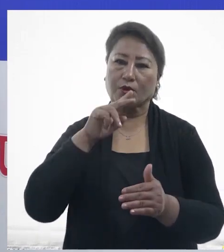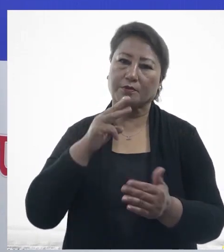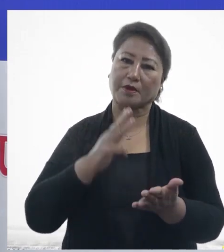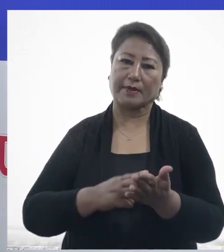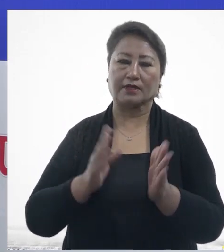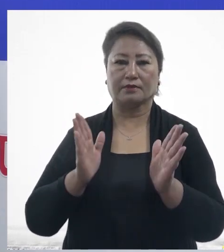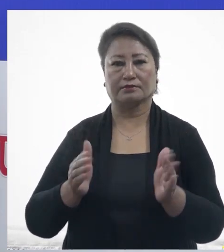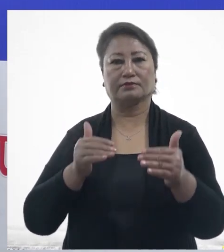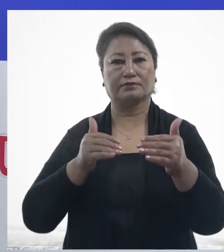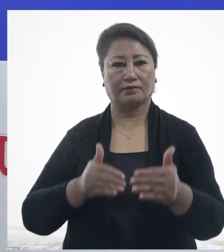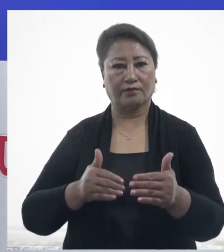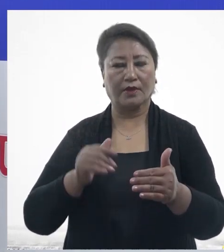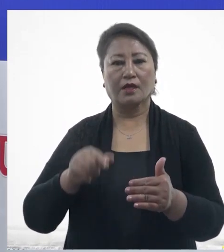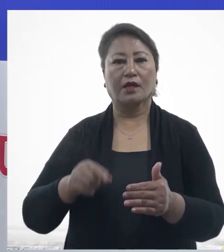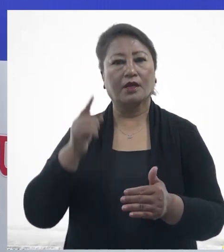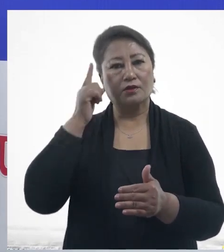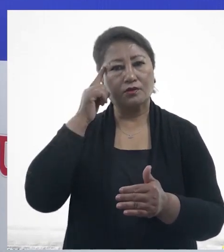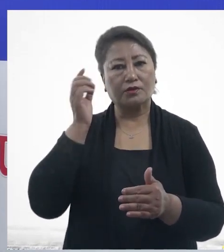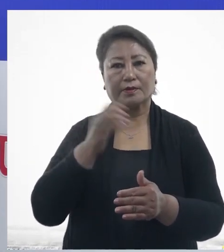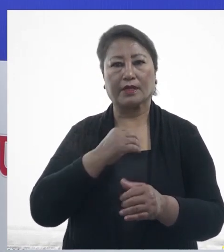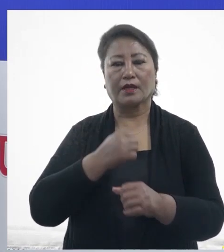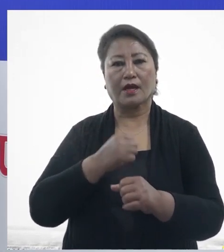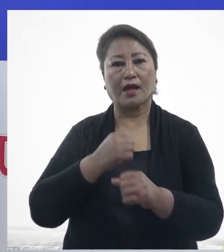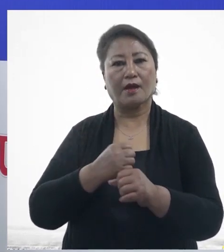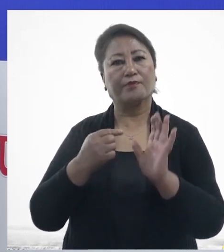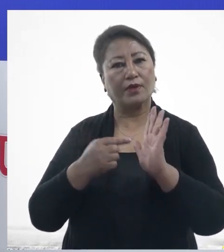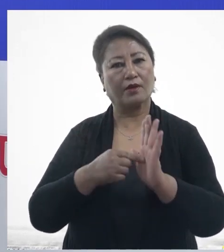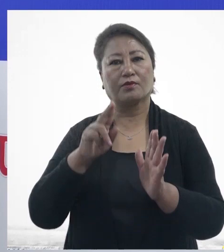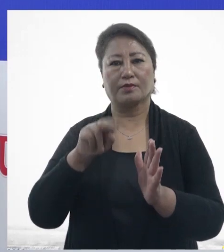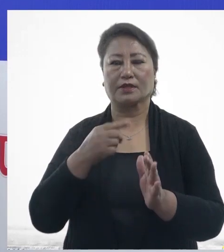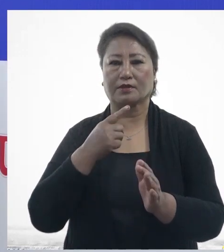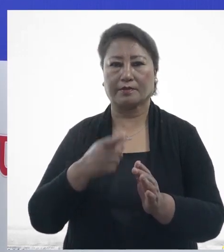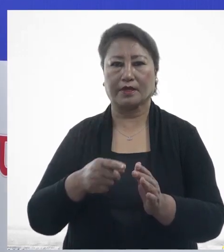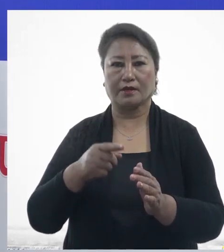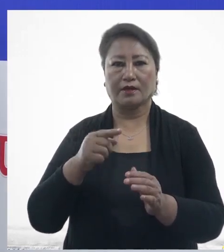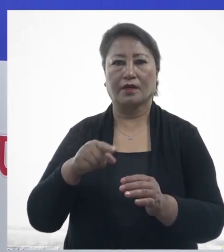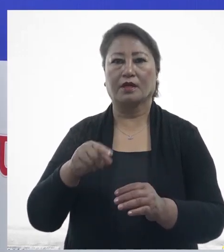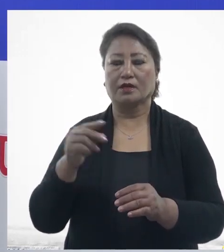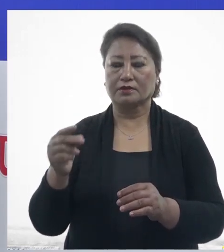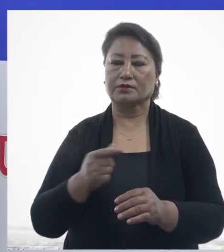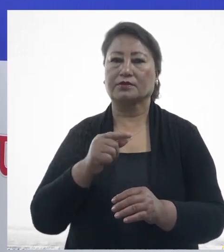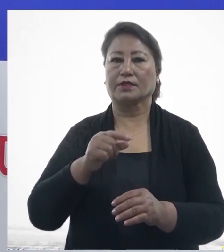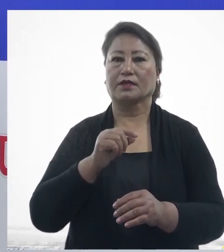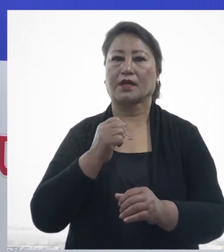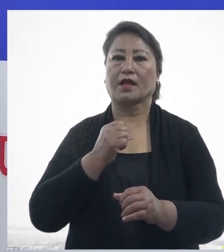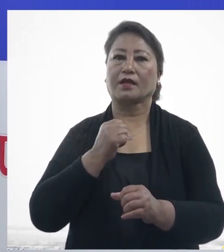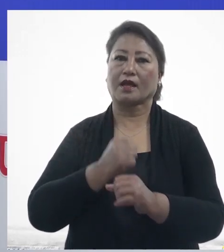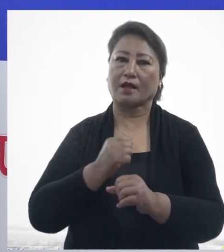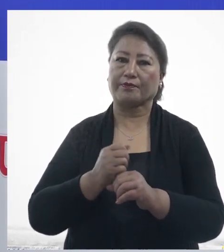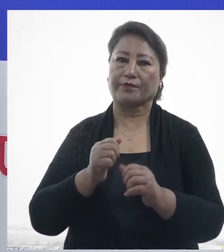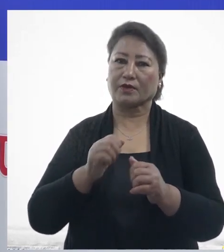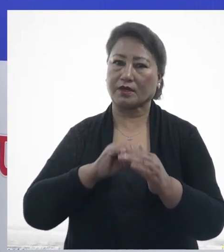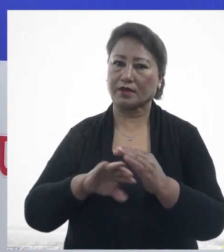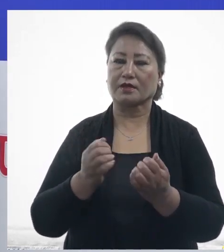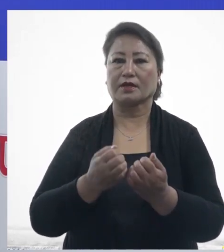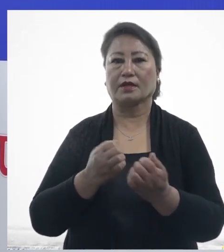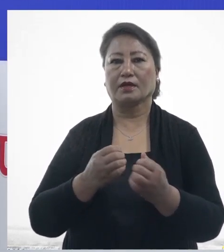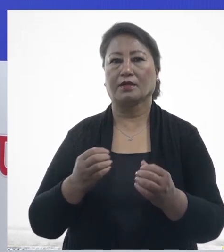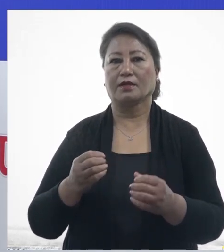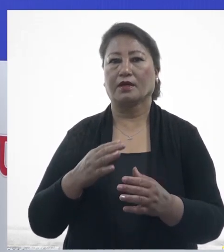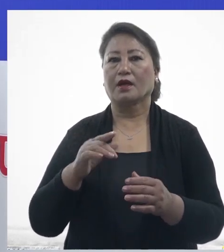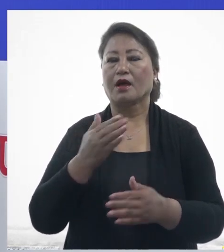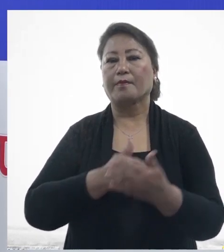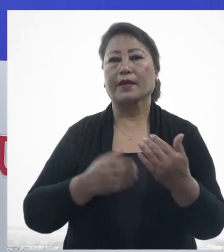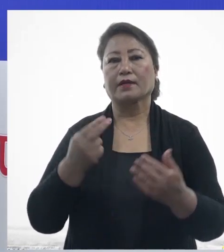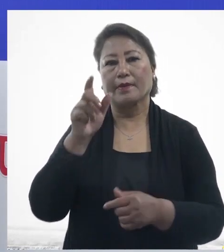सोच या बोलीमा भन्दा पनि यो तपाईँको कार्यमा हुनुपर्छ भन्ने हिसाबले बौद्धिसत्व इन एक्सन यसरी नाम यसको नामाकरण गरिएको हो। हामीले गर्ने काम भनेको